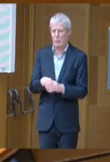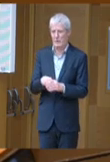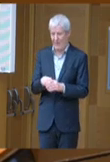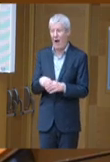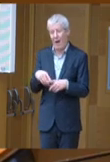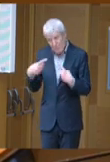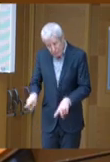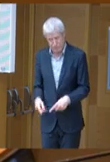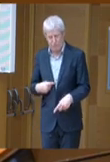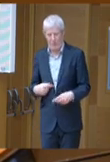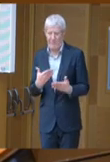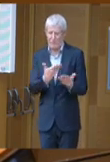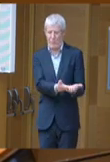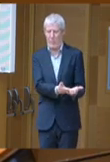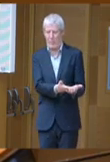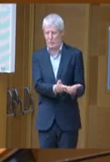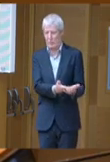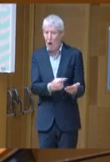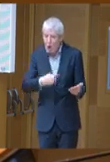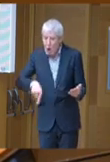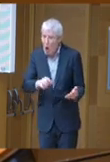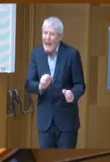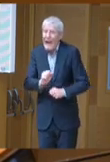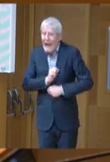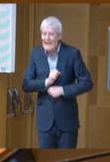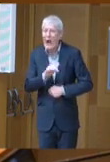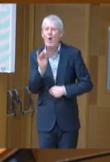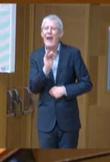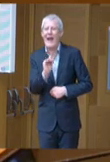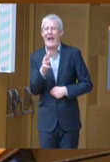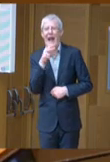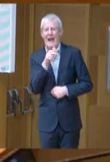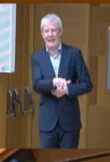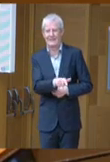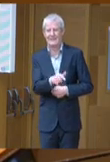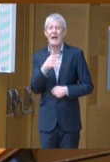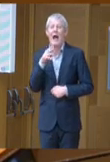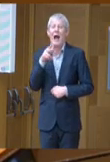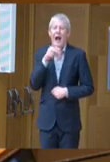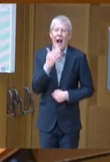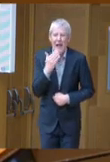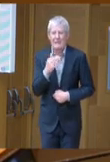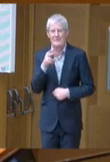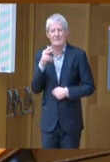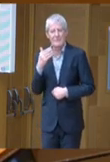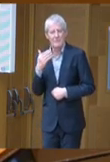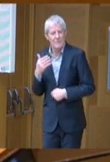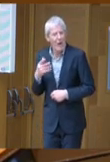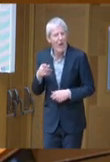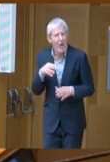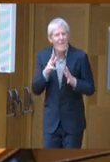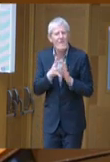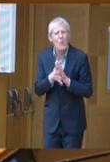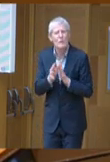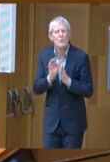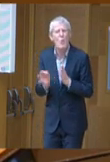proposta, ecco perché crediamo nei ragazzi, negli alunni, nelle alunne che frequentano la scuola italiana, anche